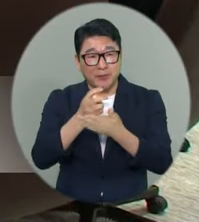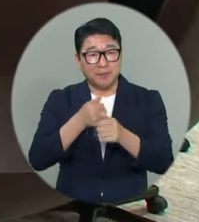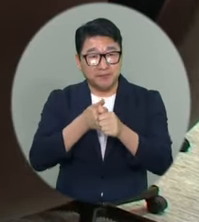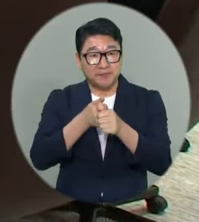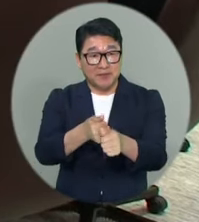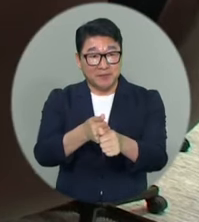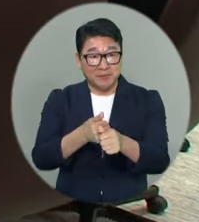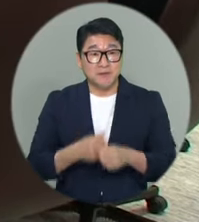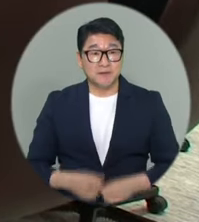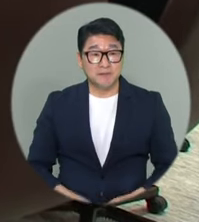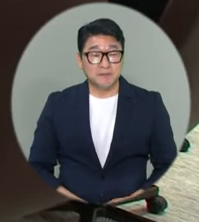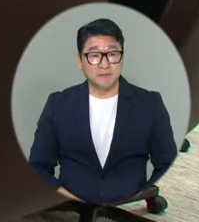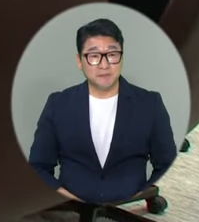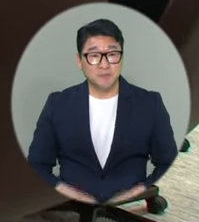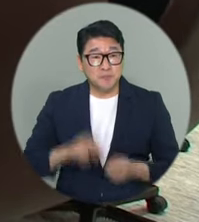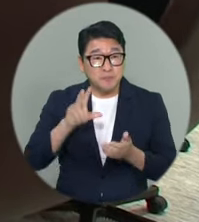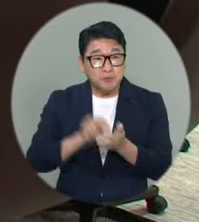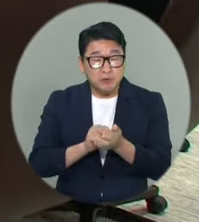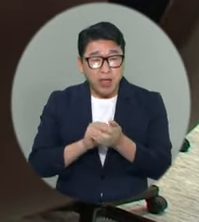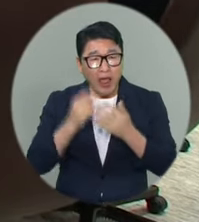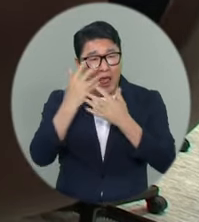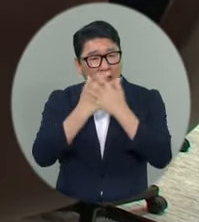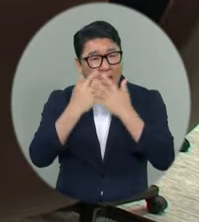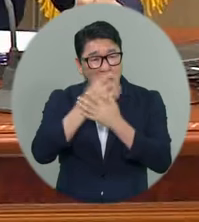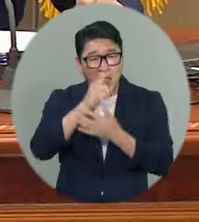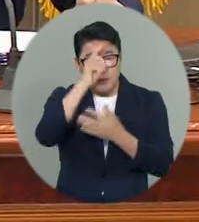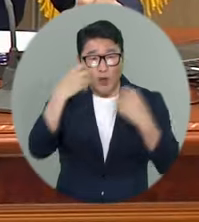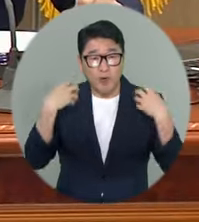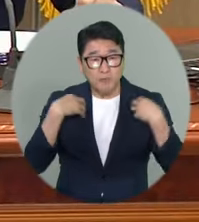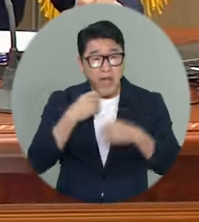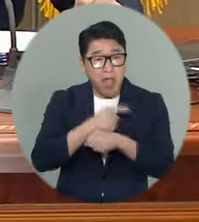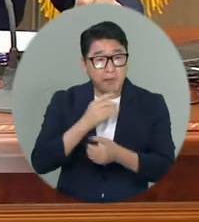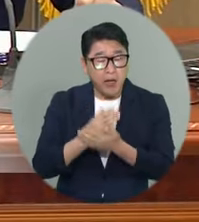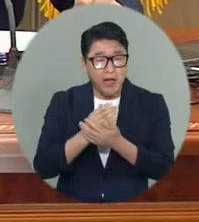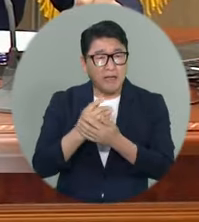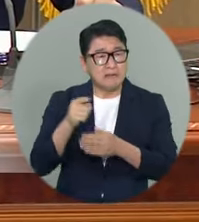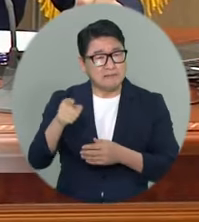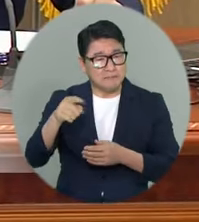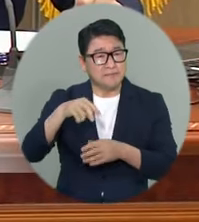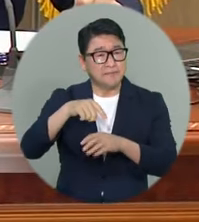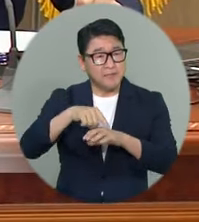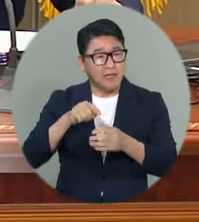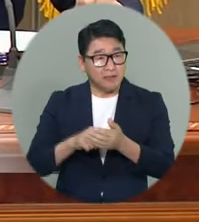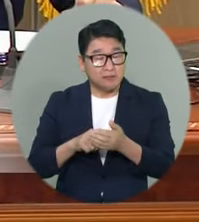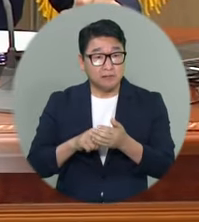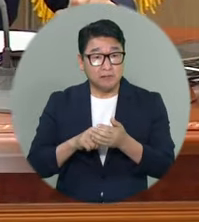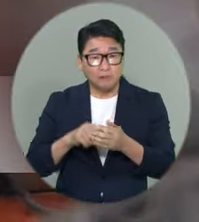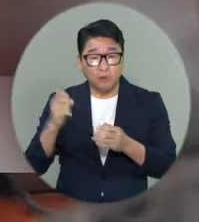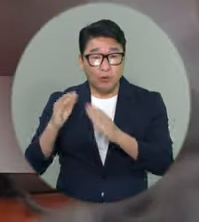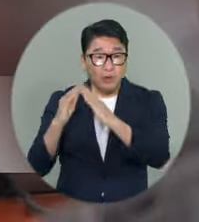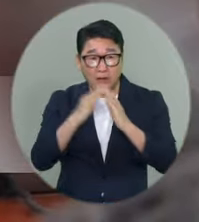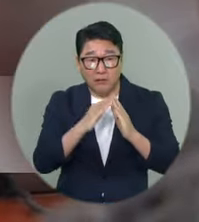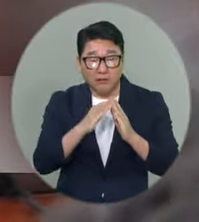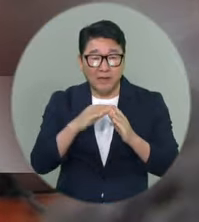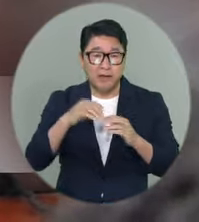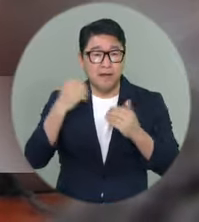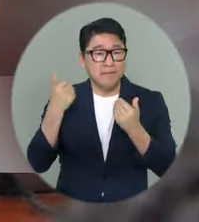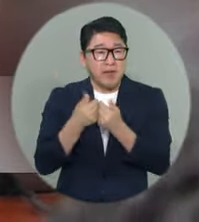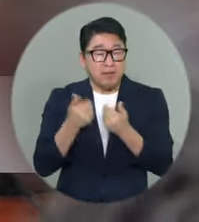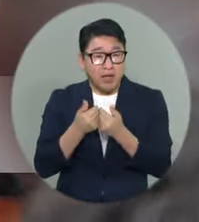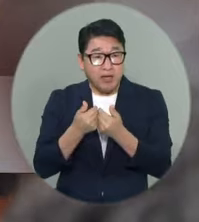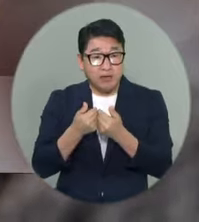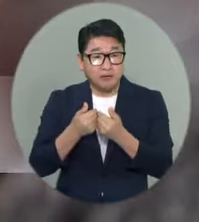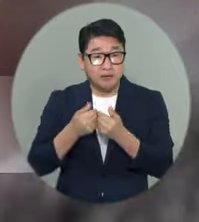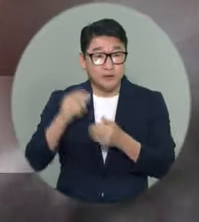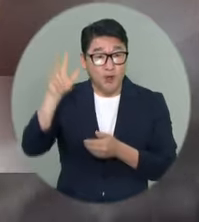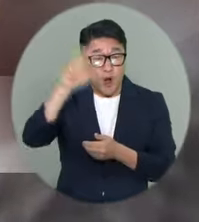따르기로 했습니다. 문제는 불투명한 정부 의지입니다. 이전 대상 기관이 반발하고 있고, 전국 지자체